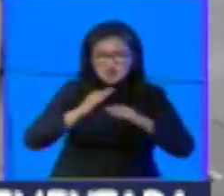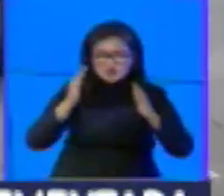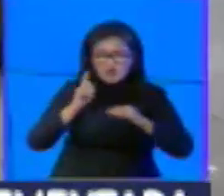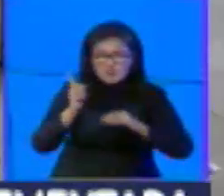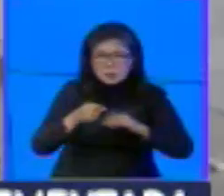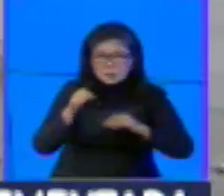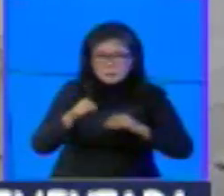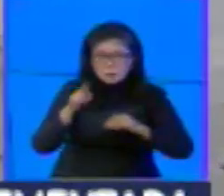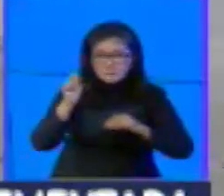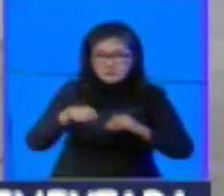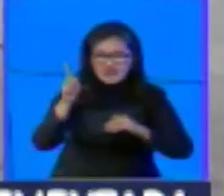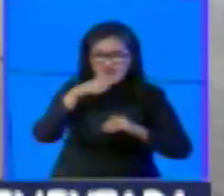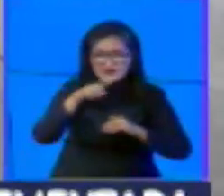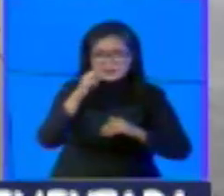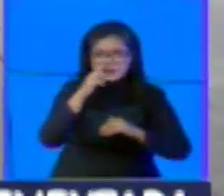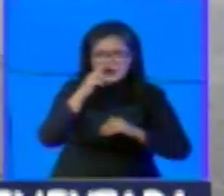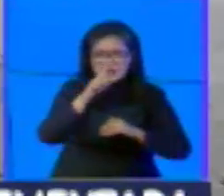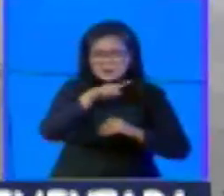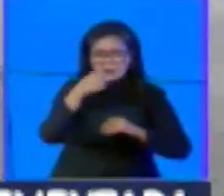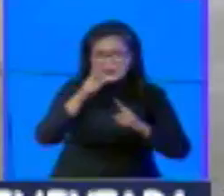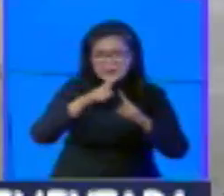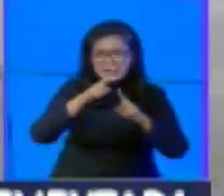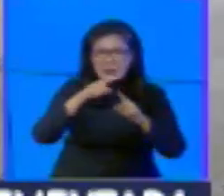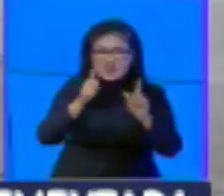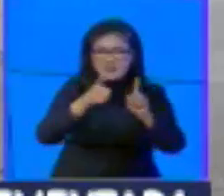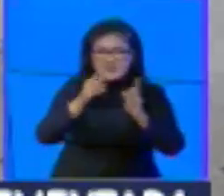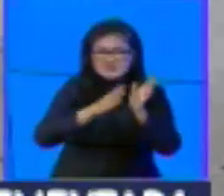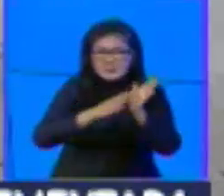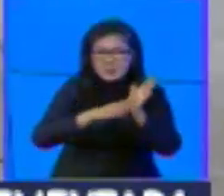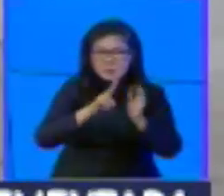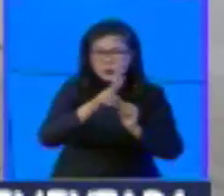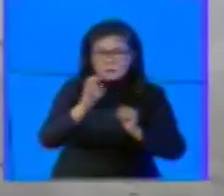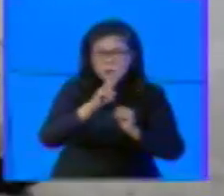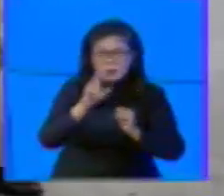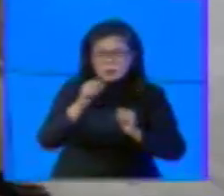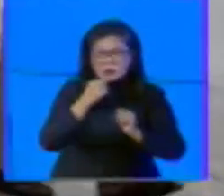Senin, tanggal 16 Maret 2020 hingga wabah corona mereda.